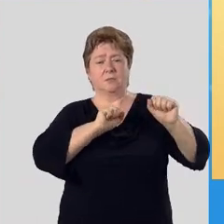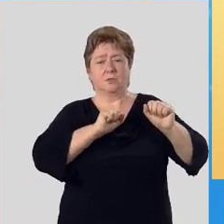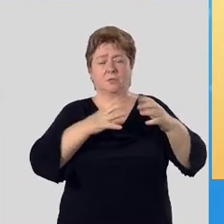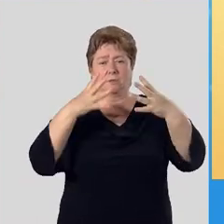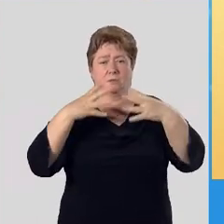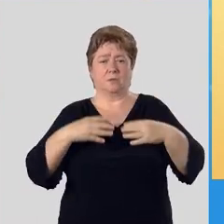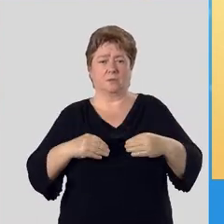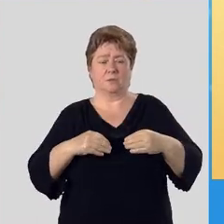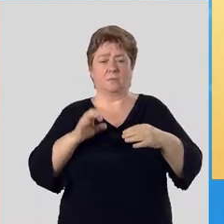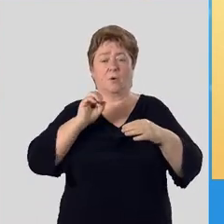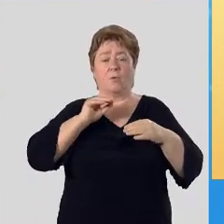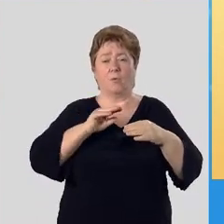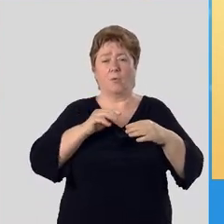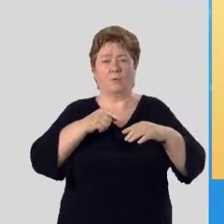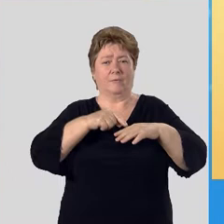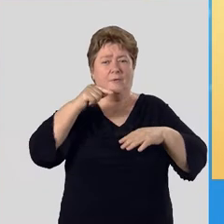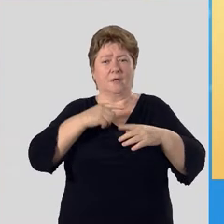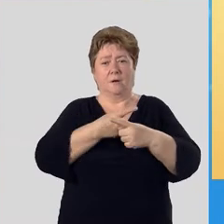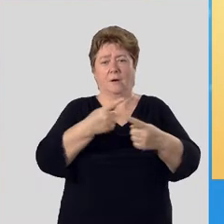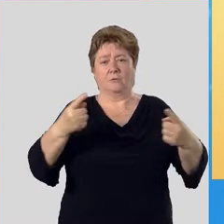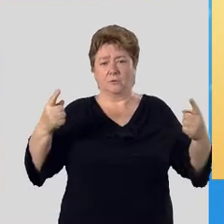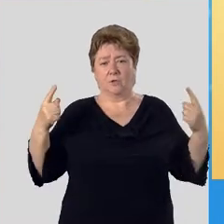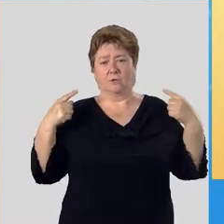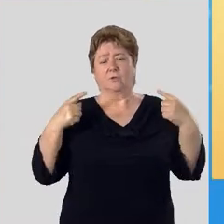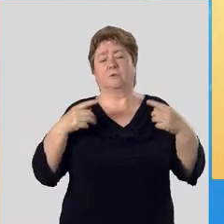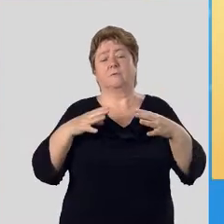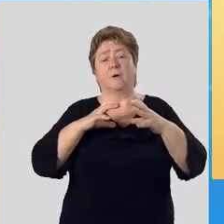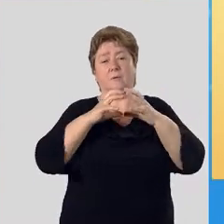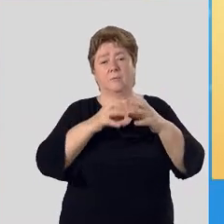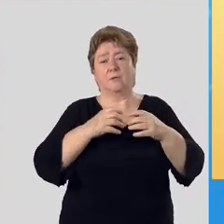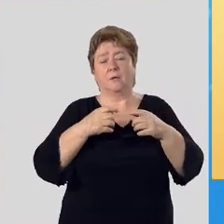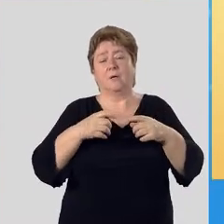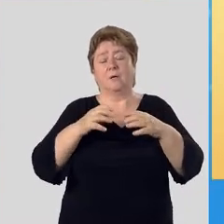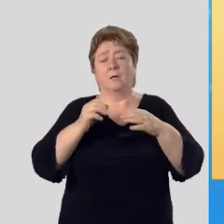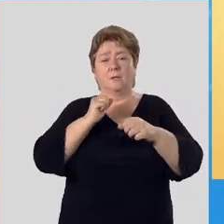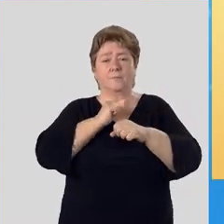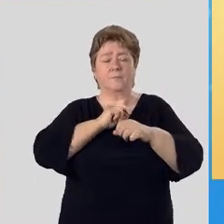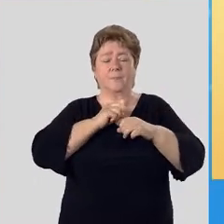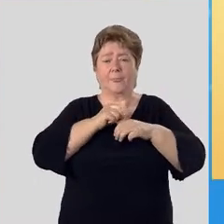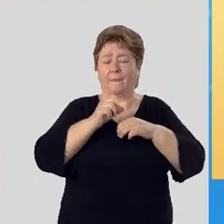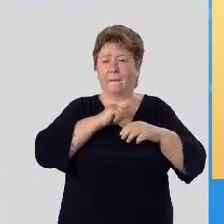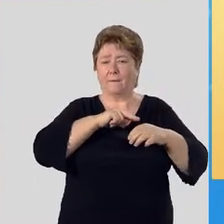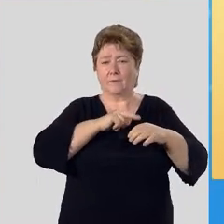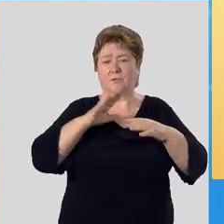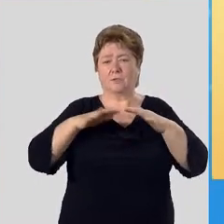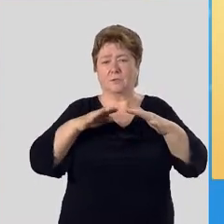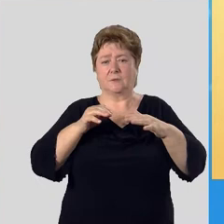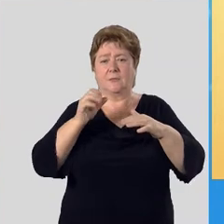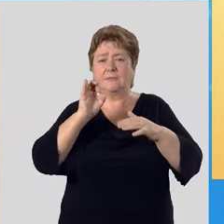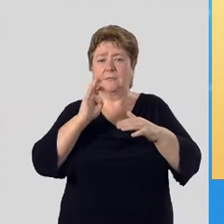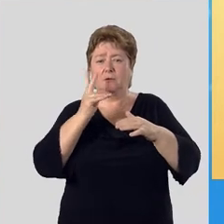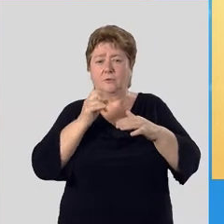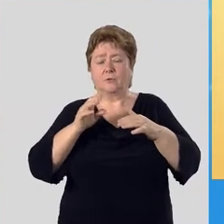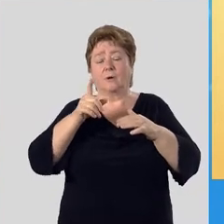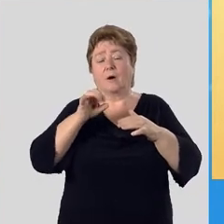защищать организм от воздействий окружающей среды, а также вырабатывать секреторную жидкость,